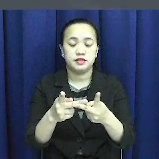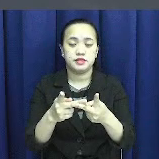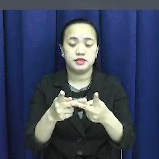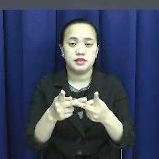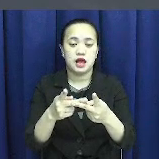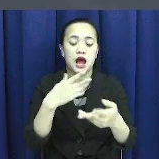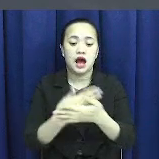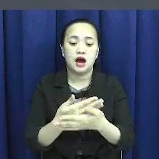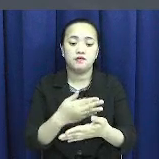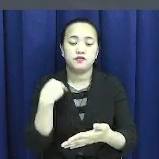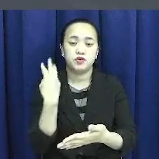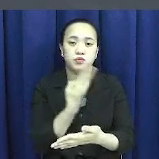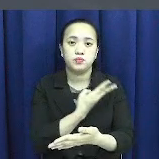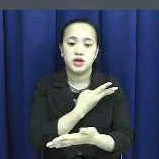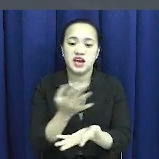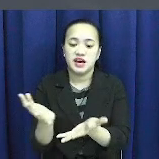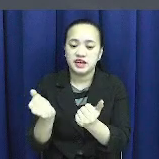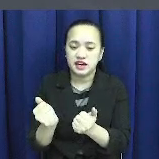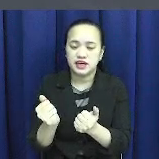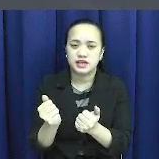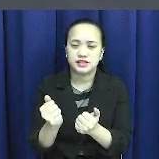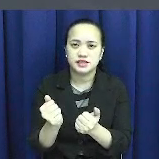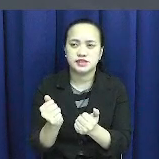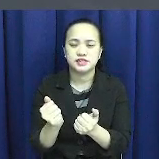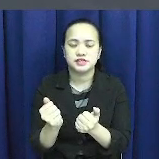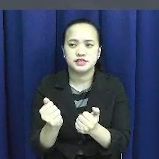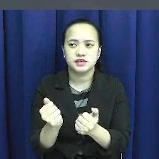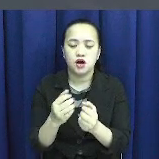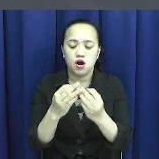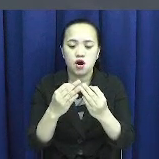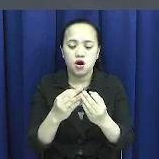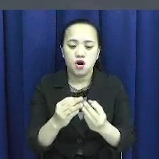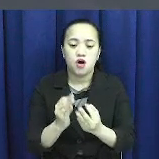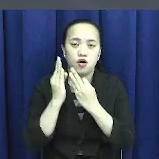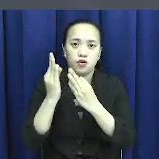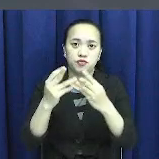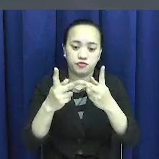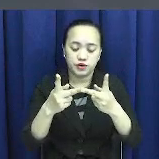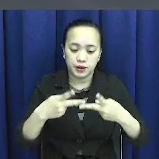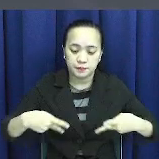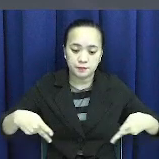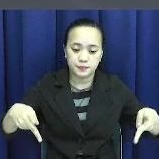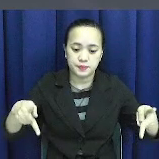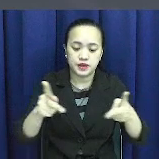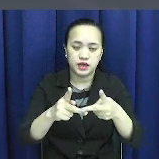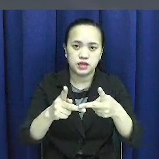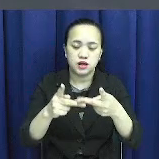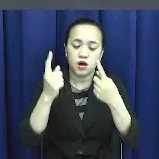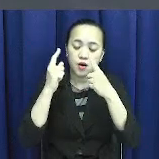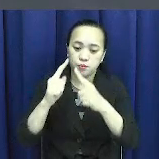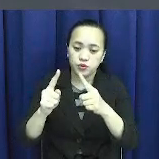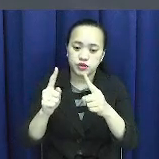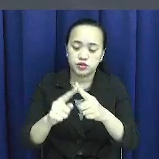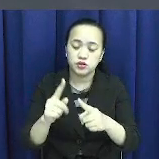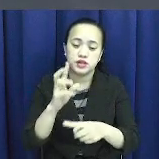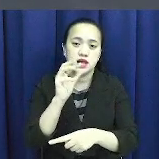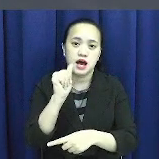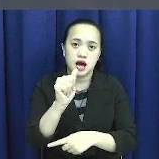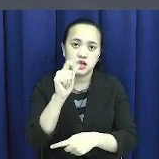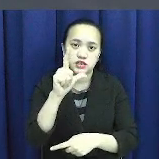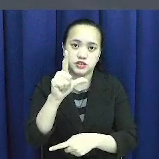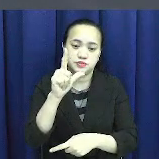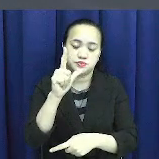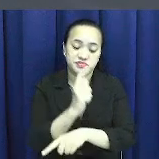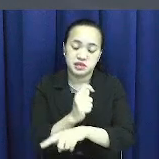offering, inilalagay po doon sa altar. Yung lahat ng offering. Ganyan po yung kanilang sistema. So kukunin ng mga ushers